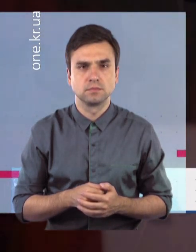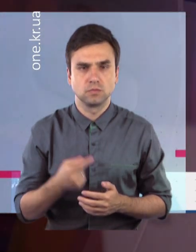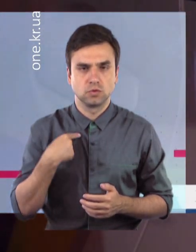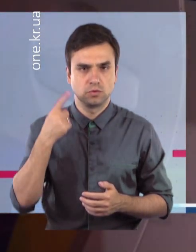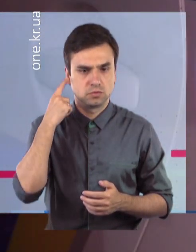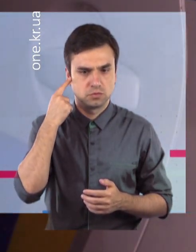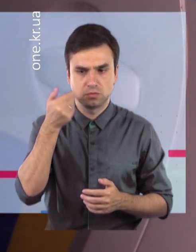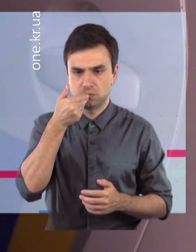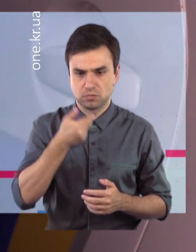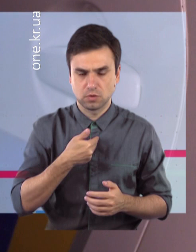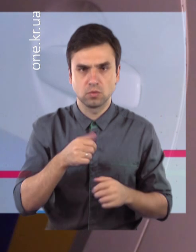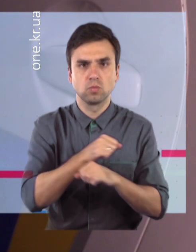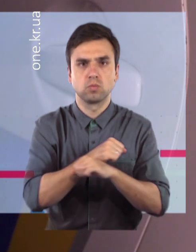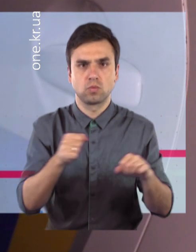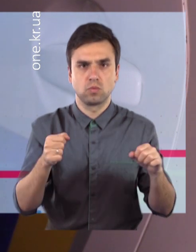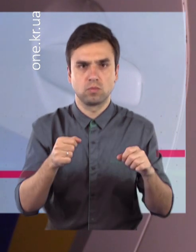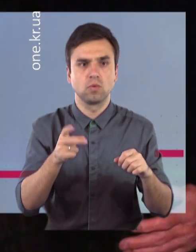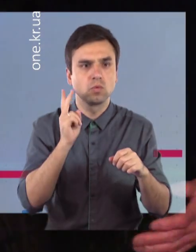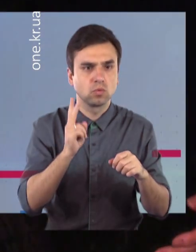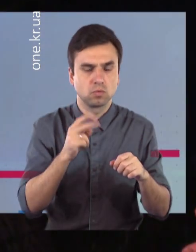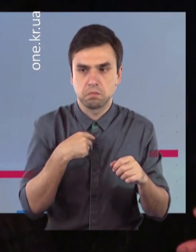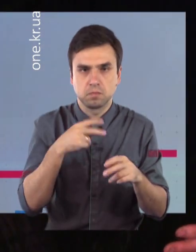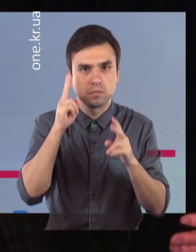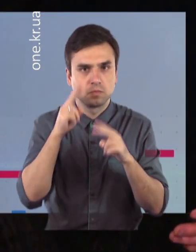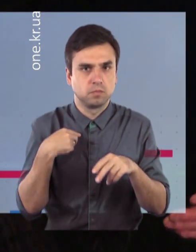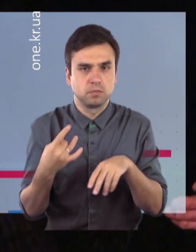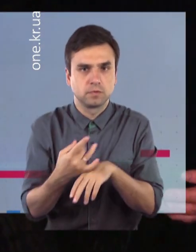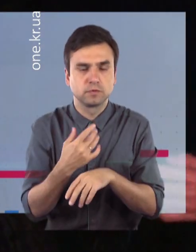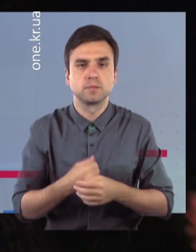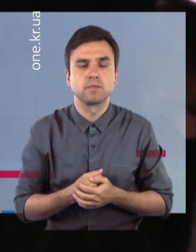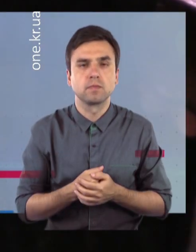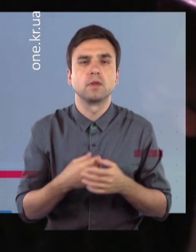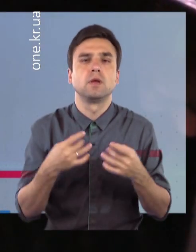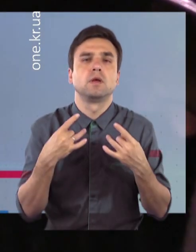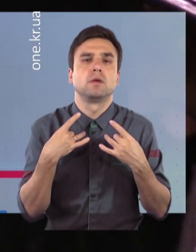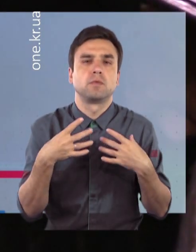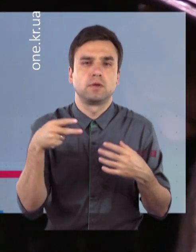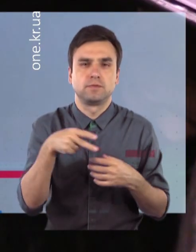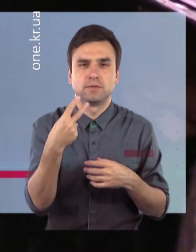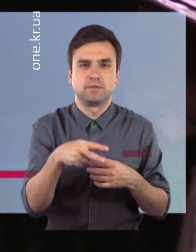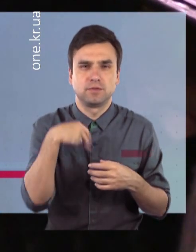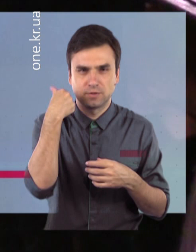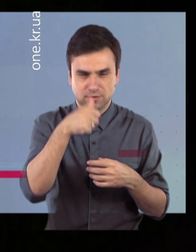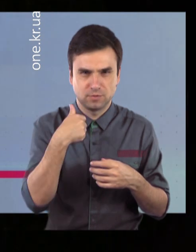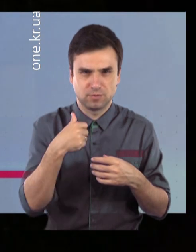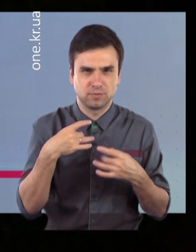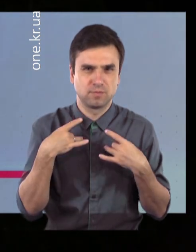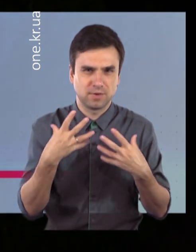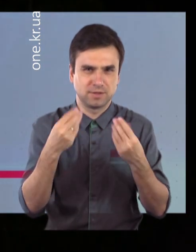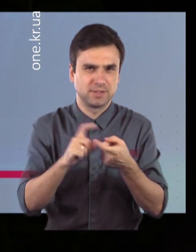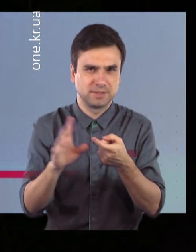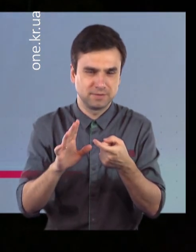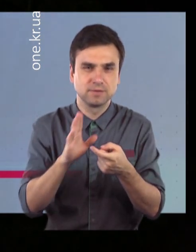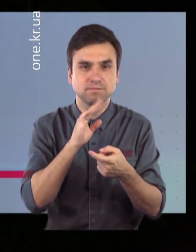Чую, що хто гранату кинув. Гатчівна граната, чи я не знаю. Свято державного прапору 2020